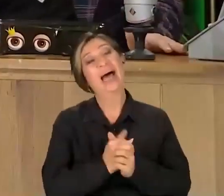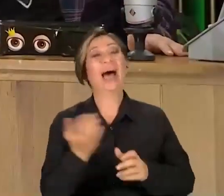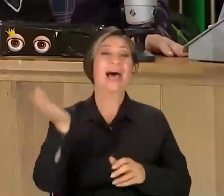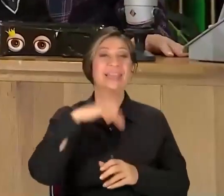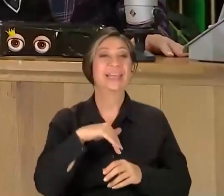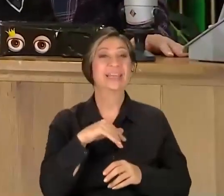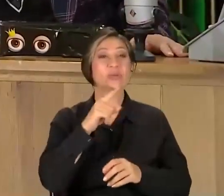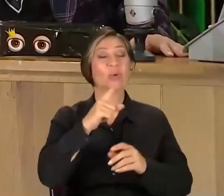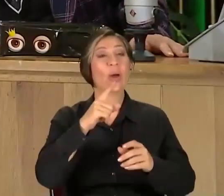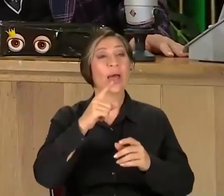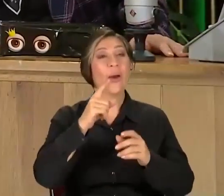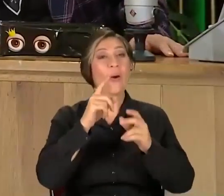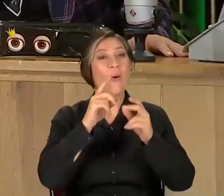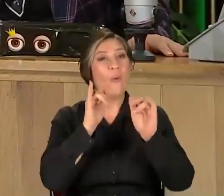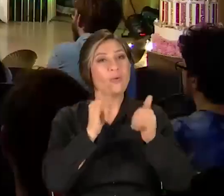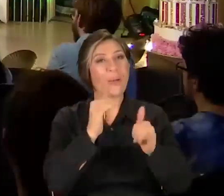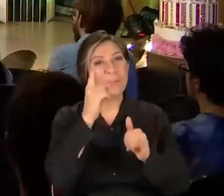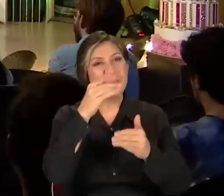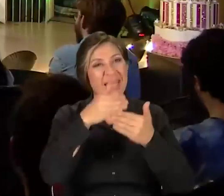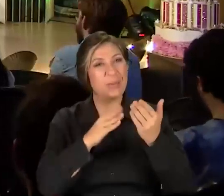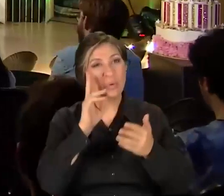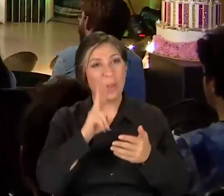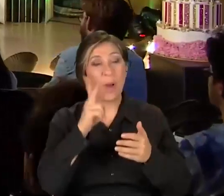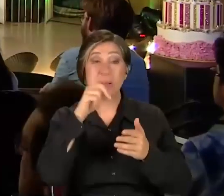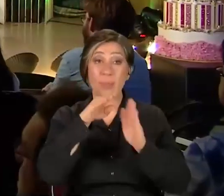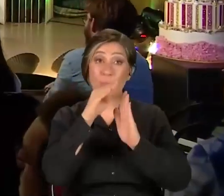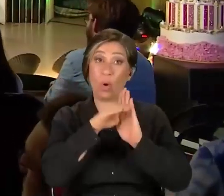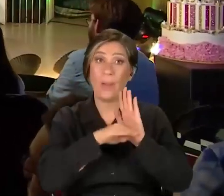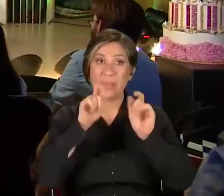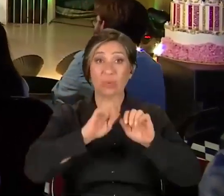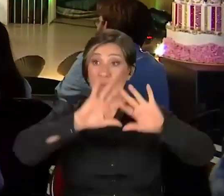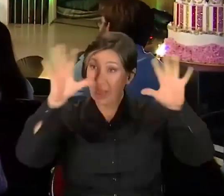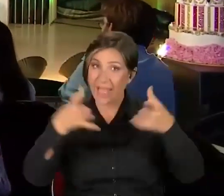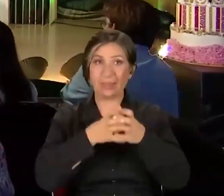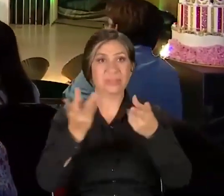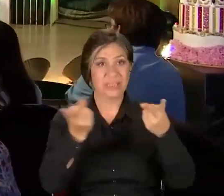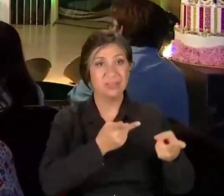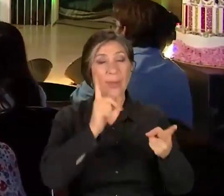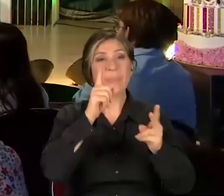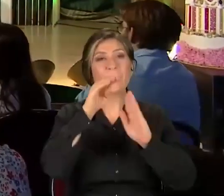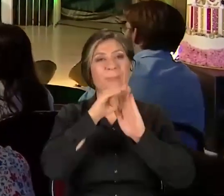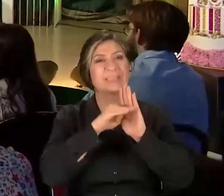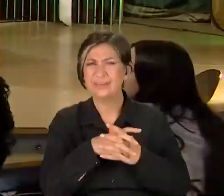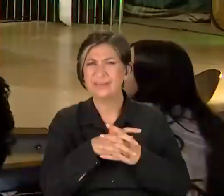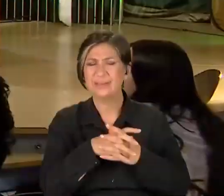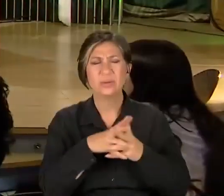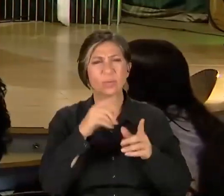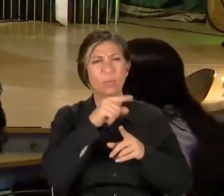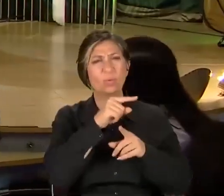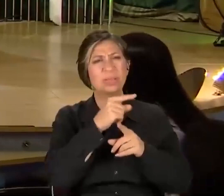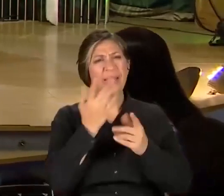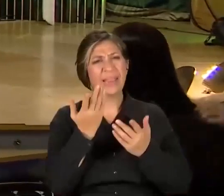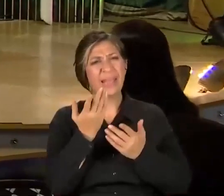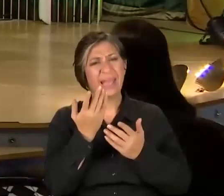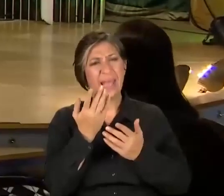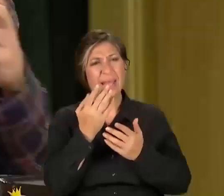şu stand-up'tan bir parça görelim. Onun için ayrı bir program yapacağım. Peki. Bütün ekibi çağıracağım ama bir parçasını görelim bakalım. Bu da şimdi şey